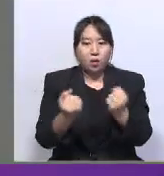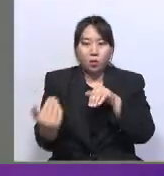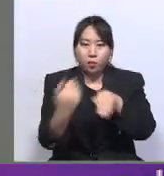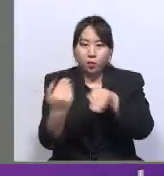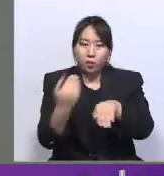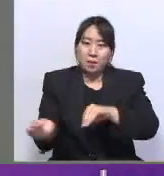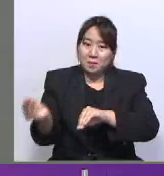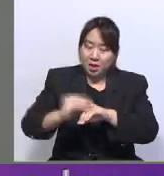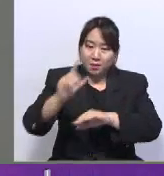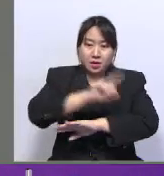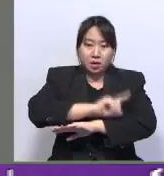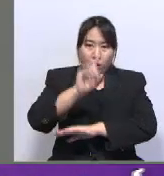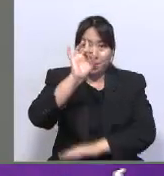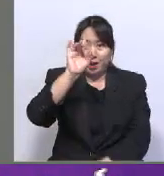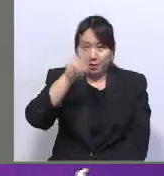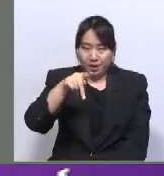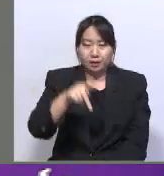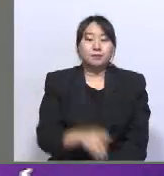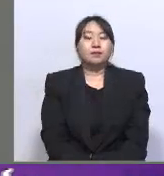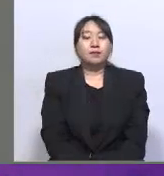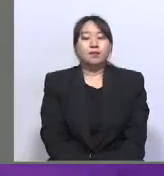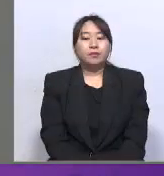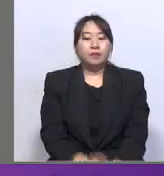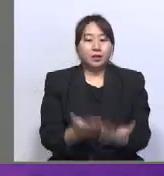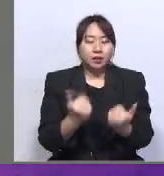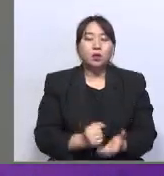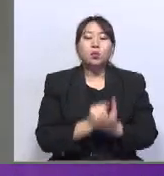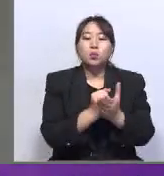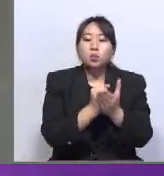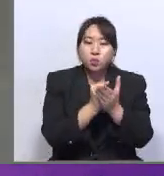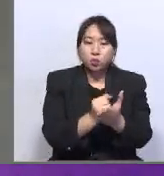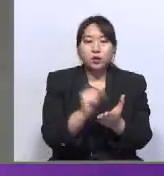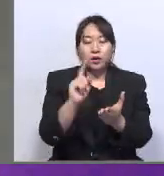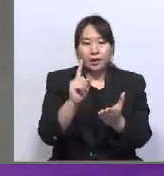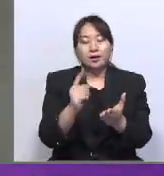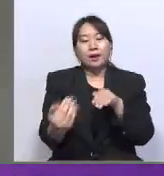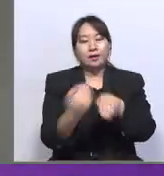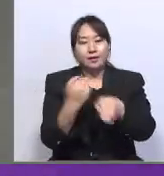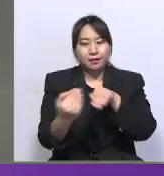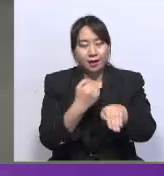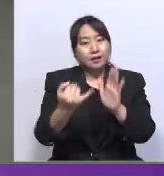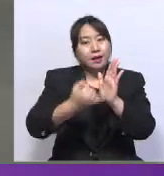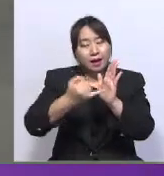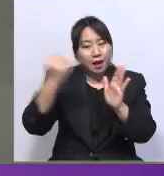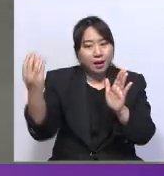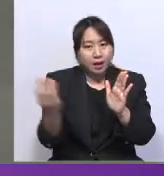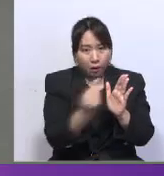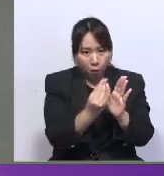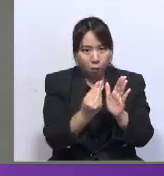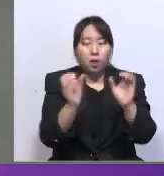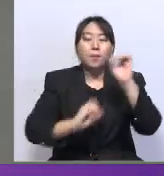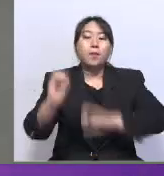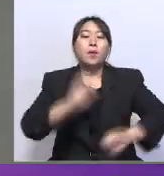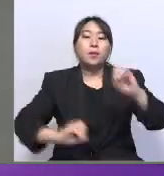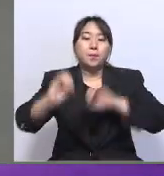ขึ้นเป็นวันละ 8,000 คันต่อวันค่ะซึ่งก็จะเป็นการอำนวยความสะดวกในด้านการเดินทางให้มีความสะดวกรวดเร็วและปลอดภัย